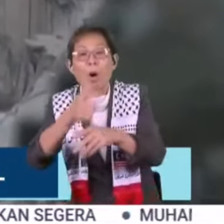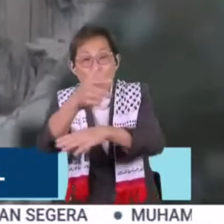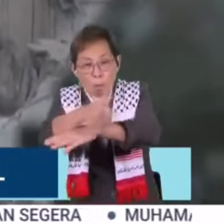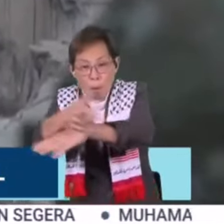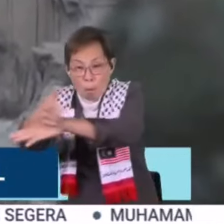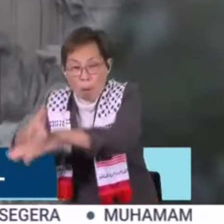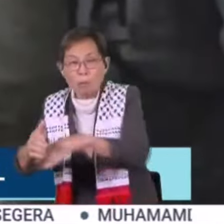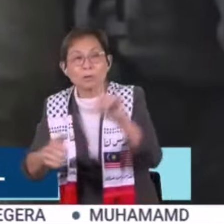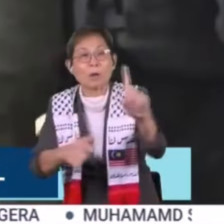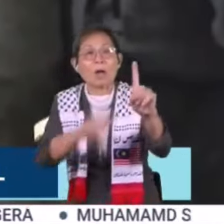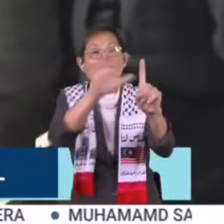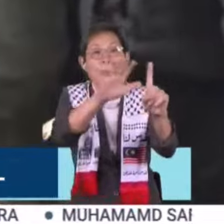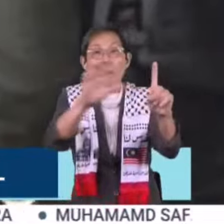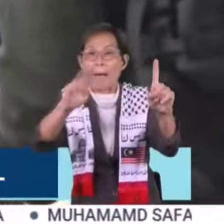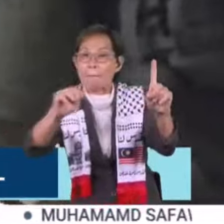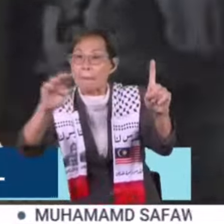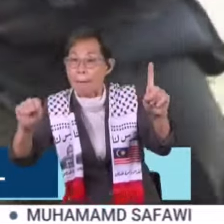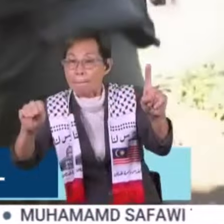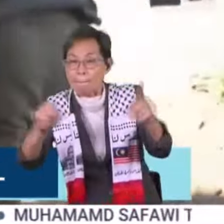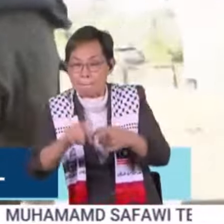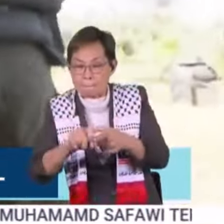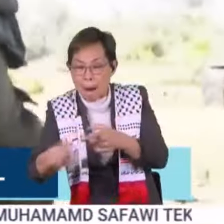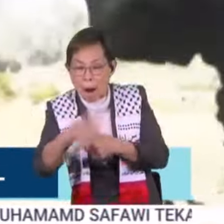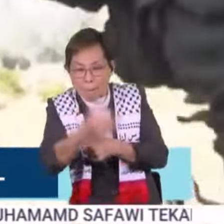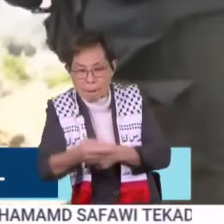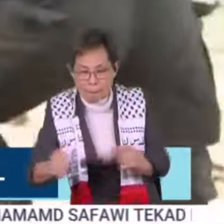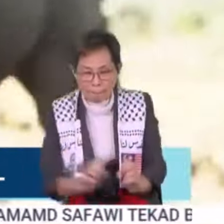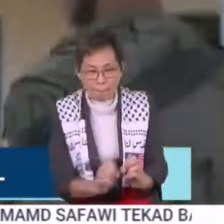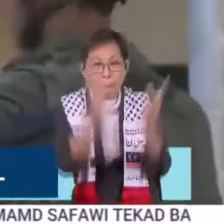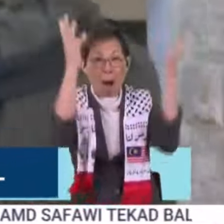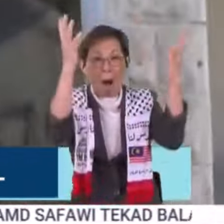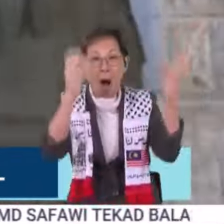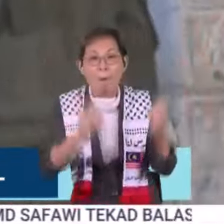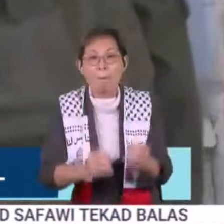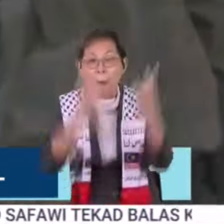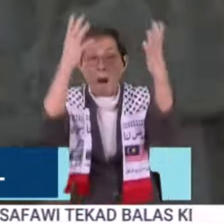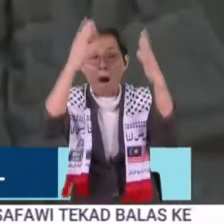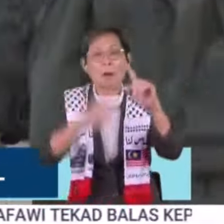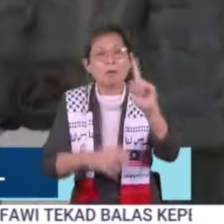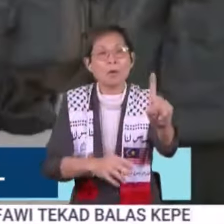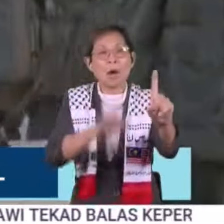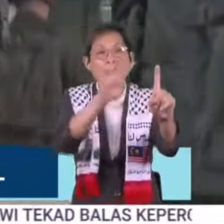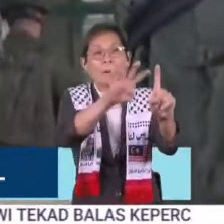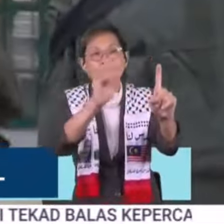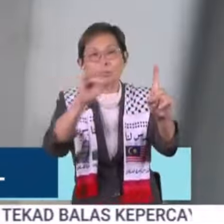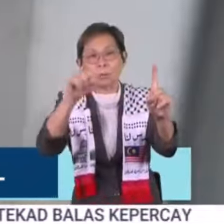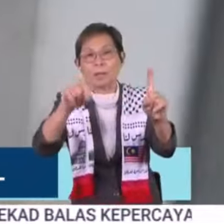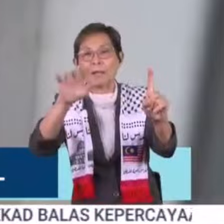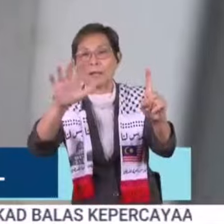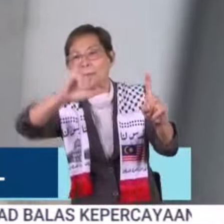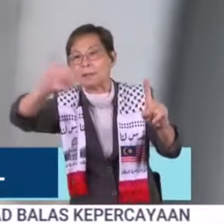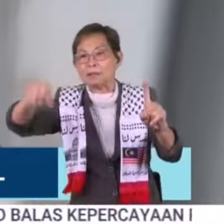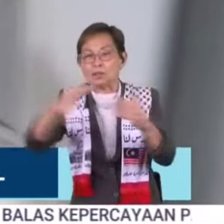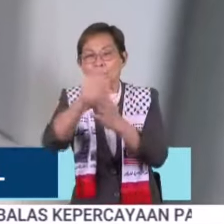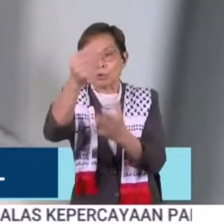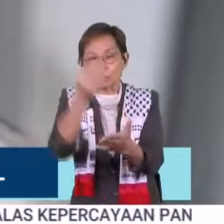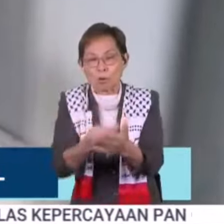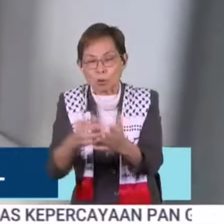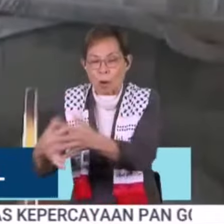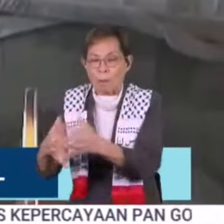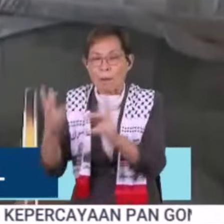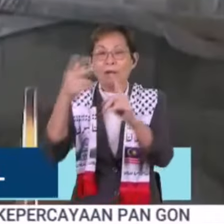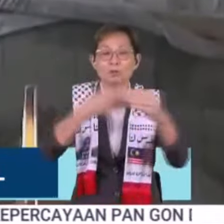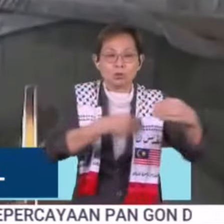meriam 155 mm dan bahan letupan artileri bernilai 147.5 juta dolar